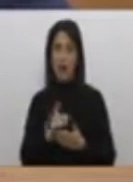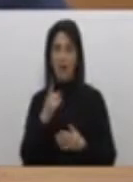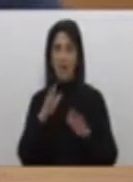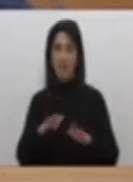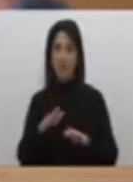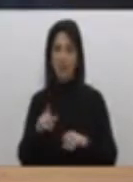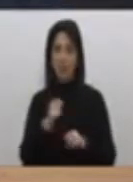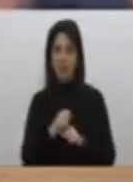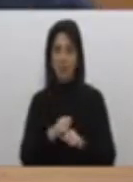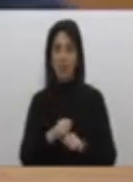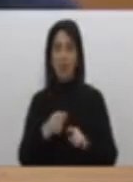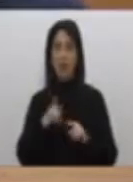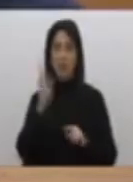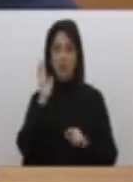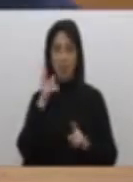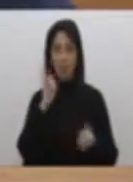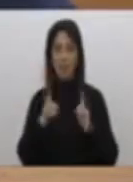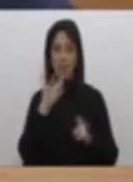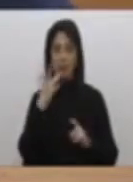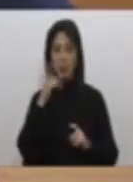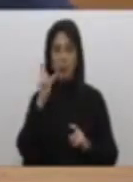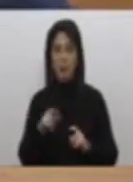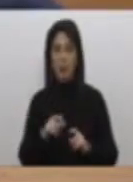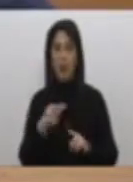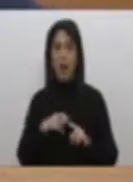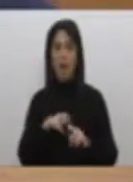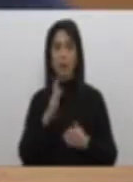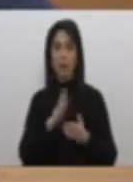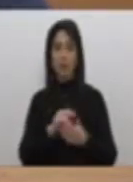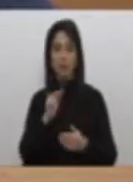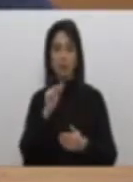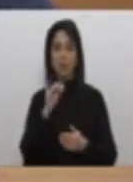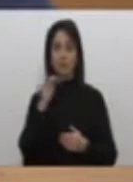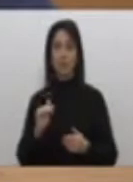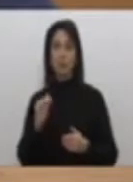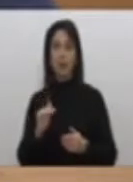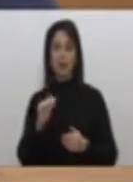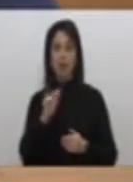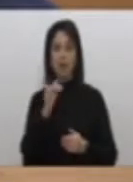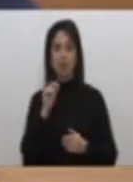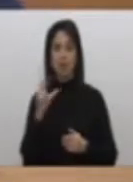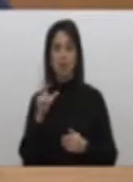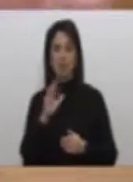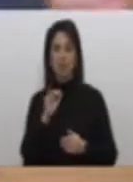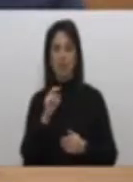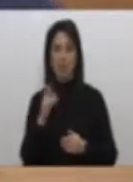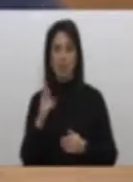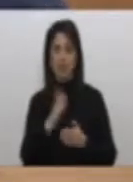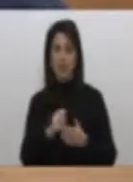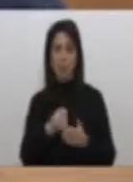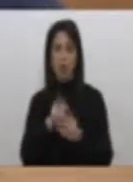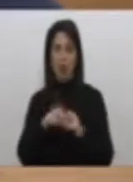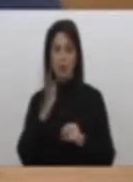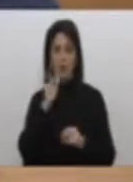რო გააკეთო და მაშინ იქნებოდი ნამდვილი პოლიტიკოსი. ამიტომ ახარ ჭიჭე ვაშაძე და ასე იქნები ბოლომდე. Რა შეეხება შეხვებსაც